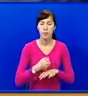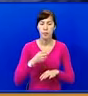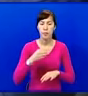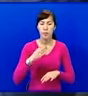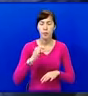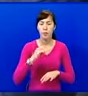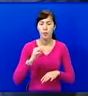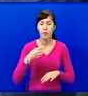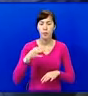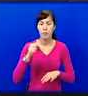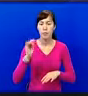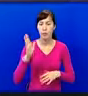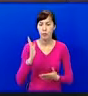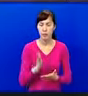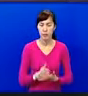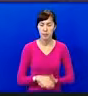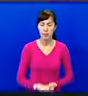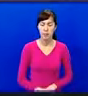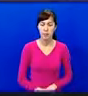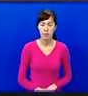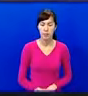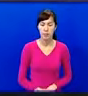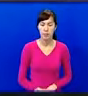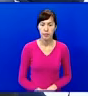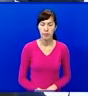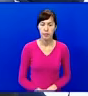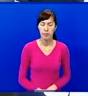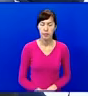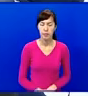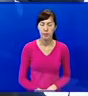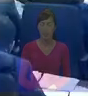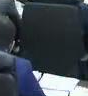те бар. Нұрмахан Кенжехан, Перизат Биназарқызы, Руслан Тілеуберді, Мұхаммед Молдадос, оңтүстік ақпарат.